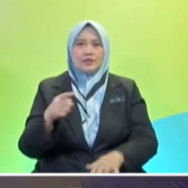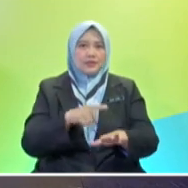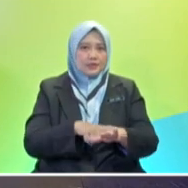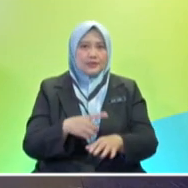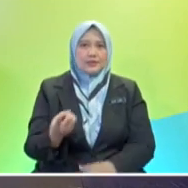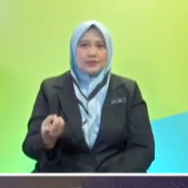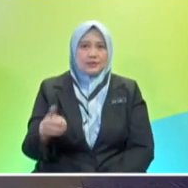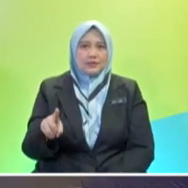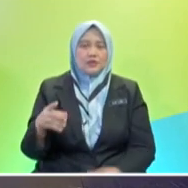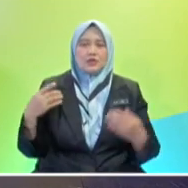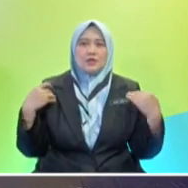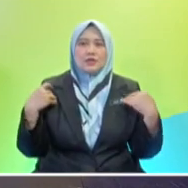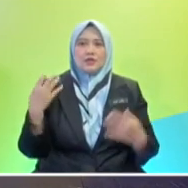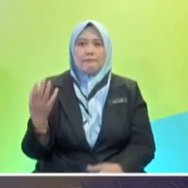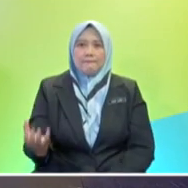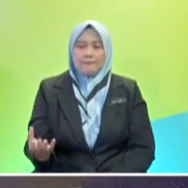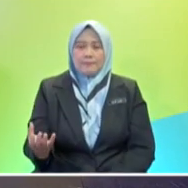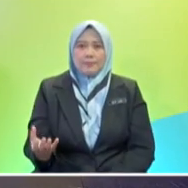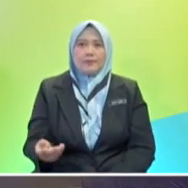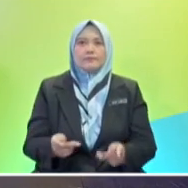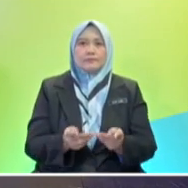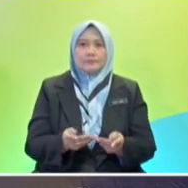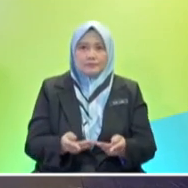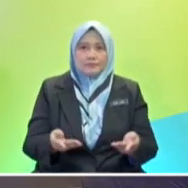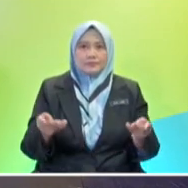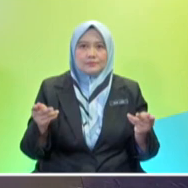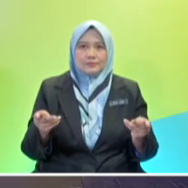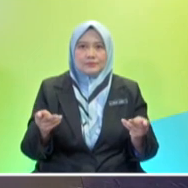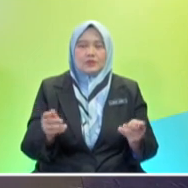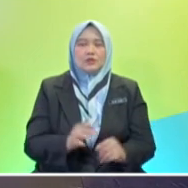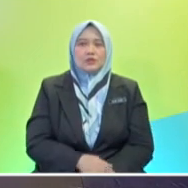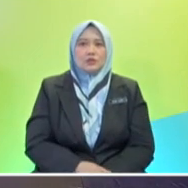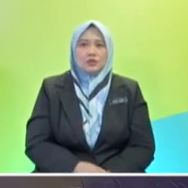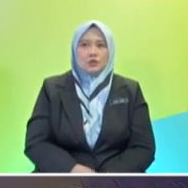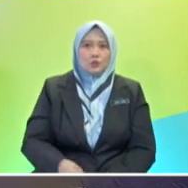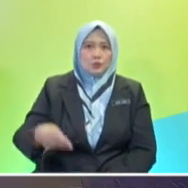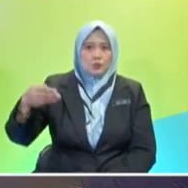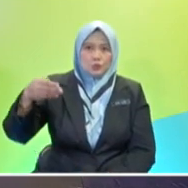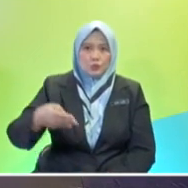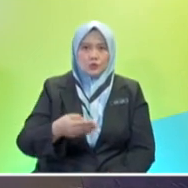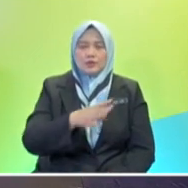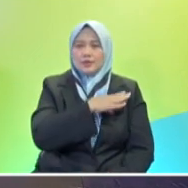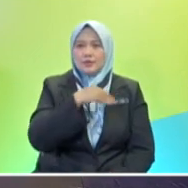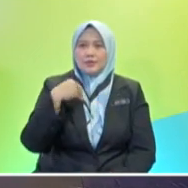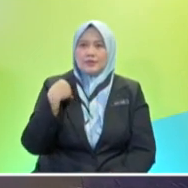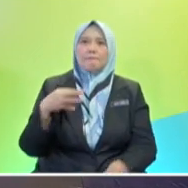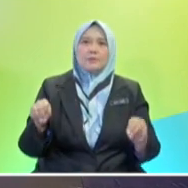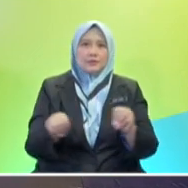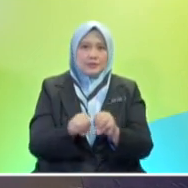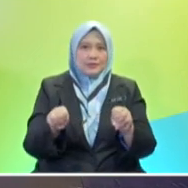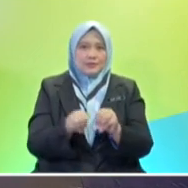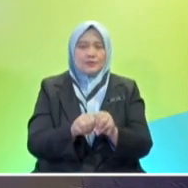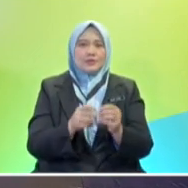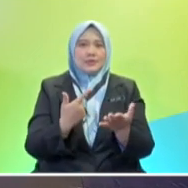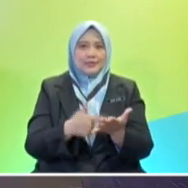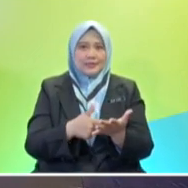dapur ada mangkuk, ada pinggan, ada sudi dan bermacam-macam lagi. Ya,